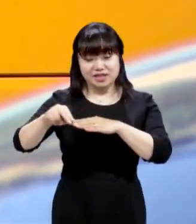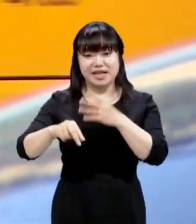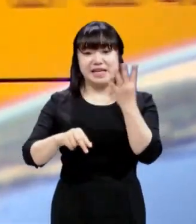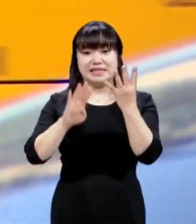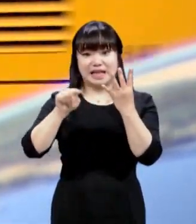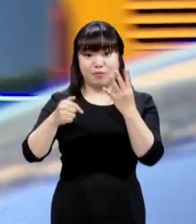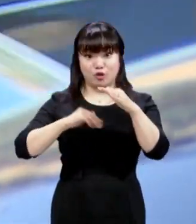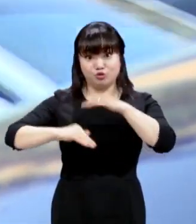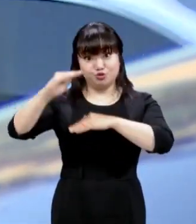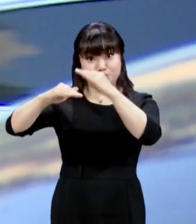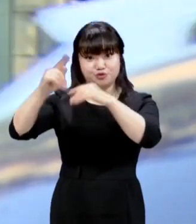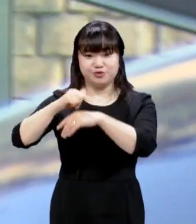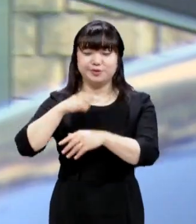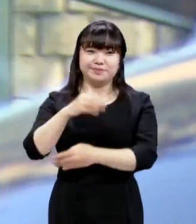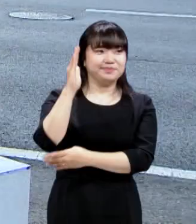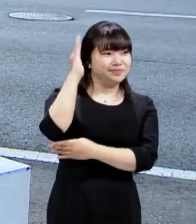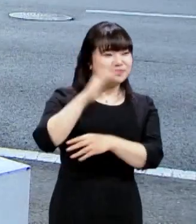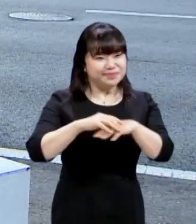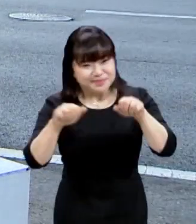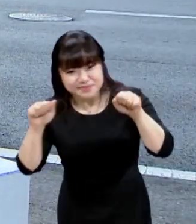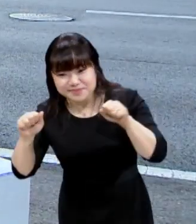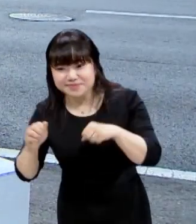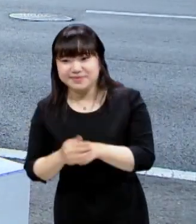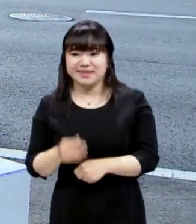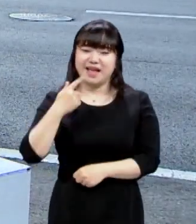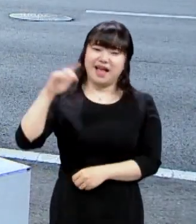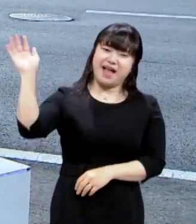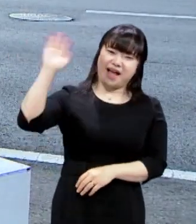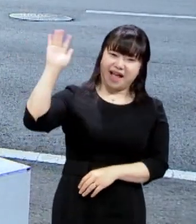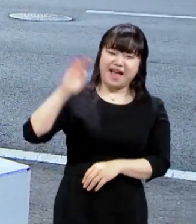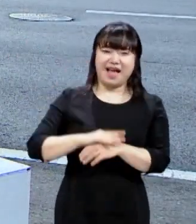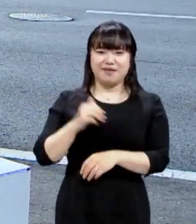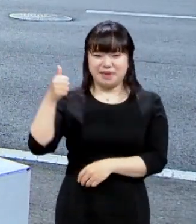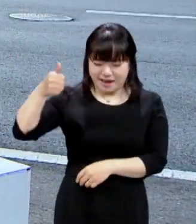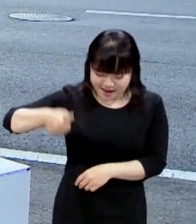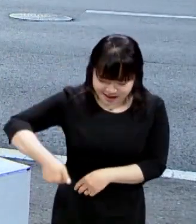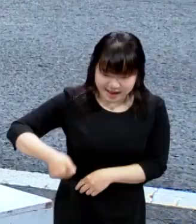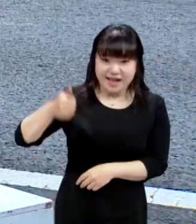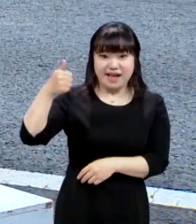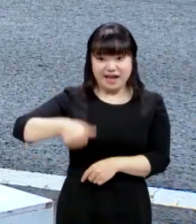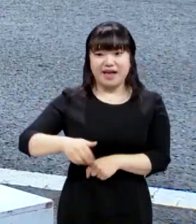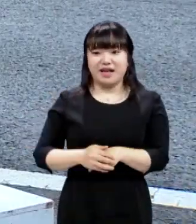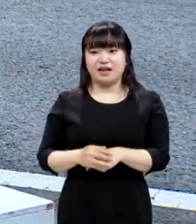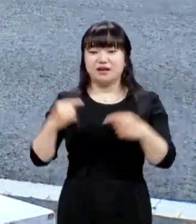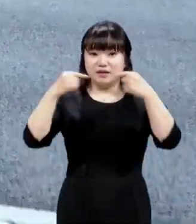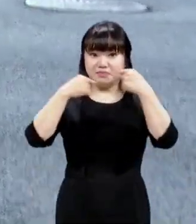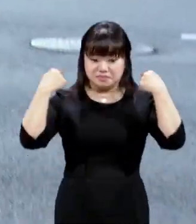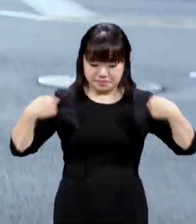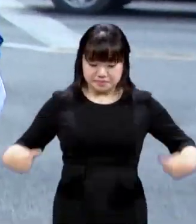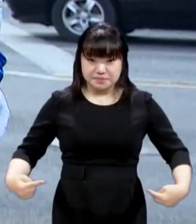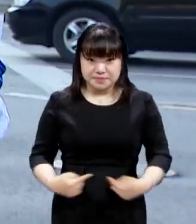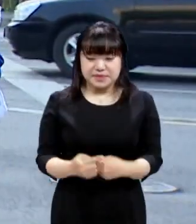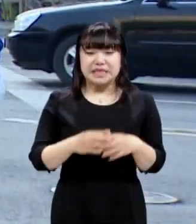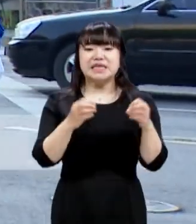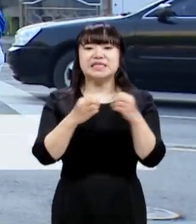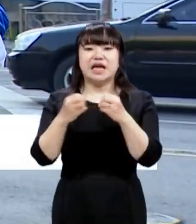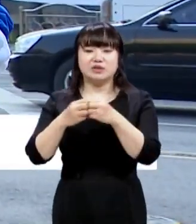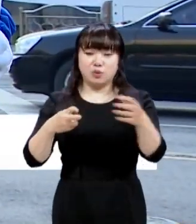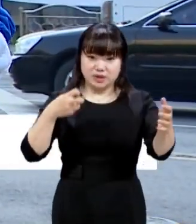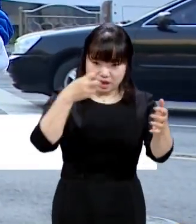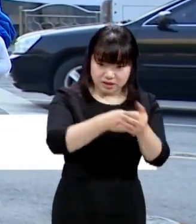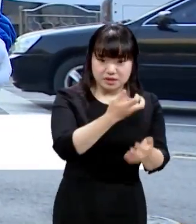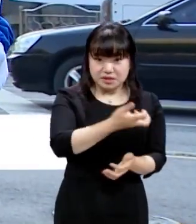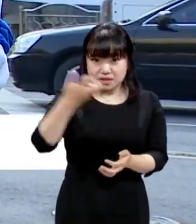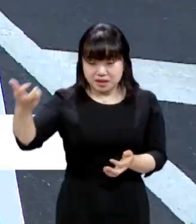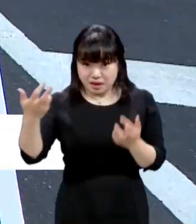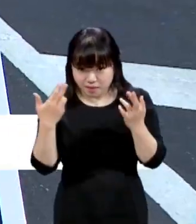첫 일정을 시작했습니다 손을 흔들고 허리 숙여 인사를 하고 목에는 창동 차량기지 노원 서울대병원 유치